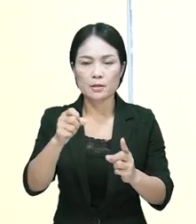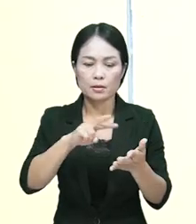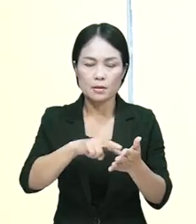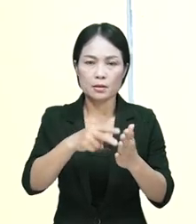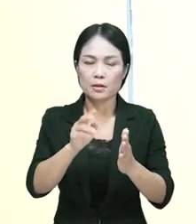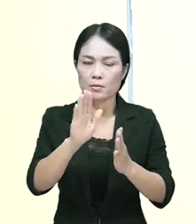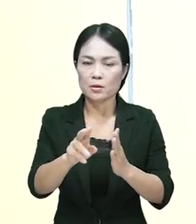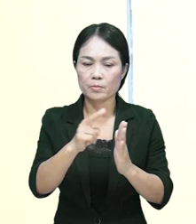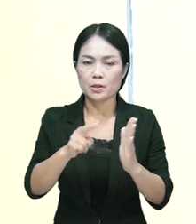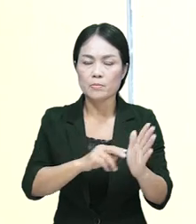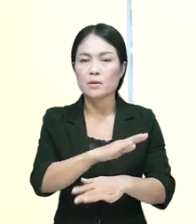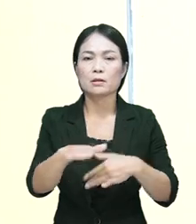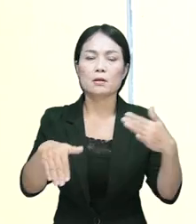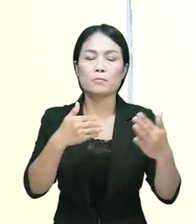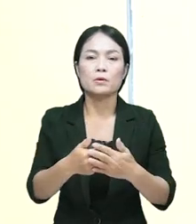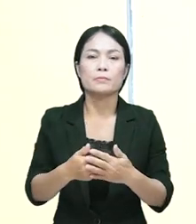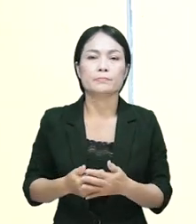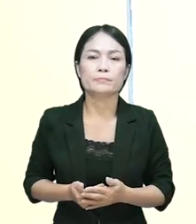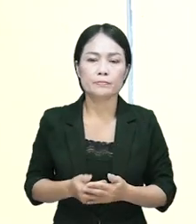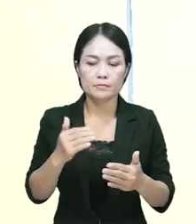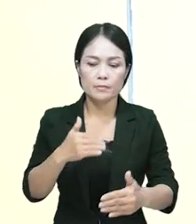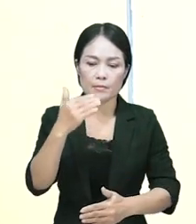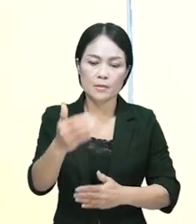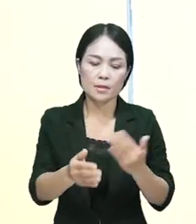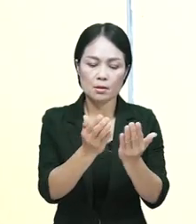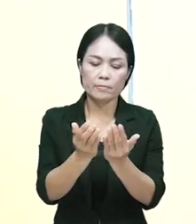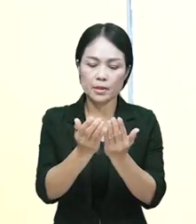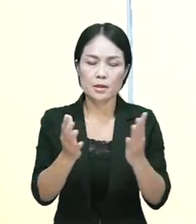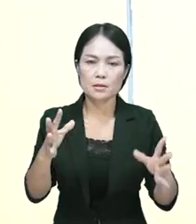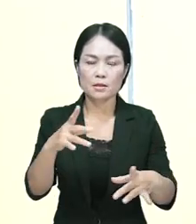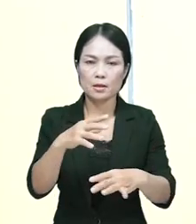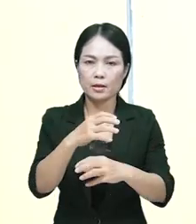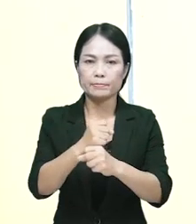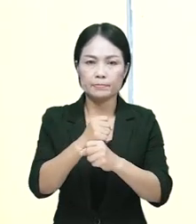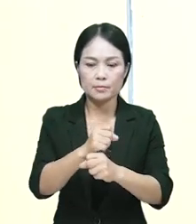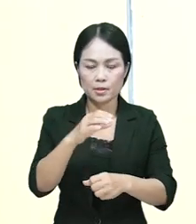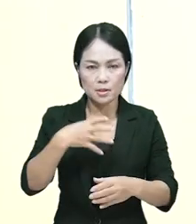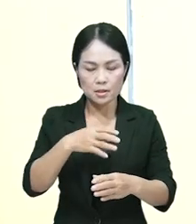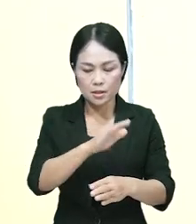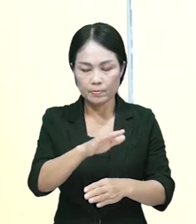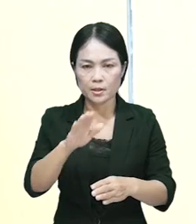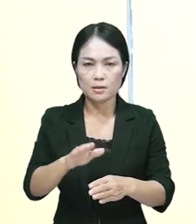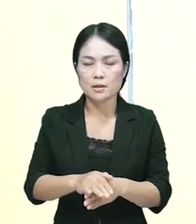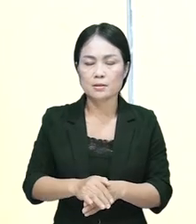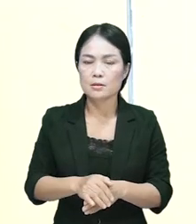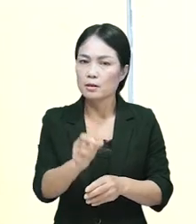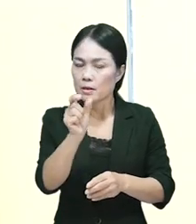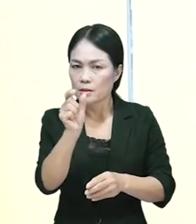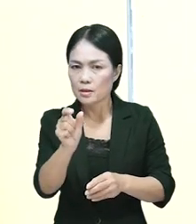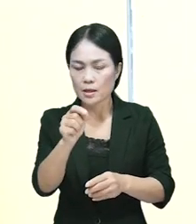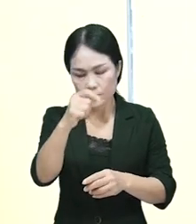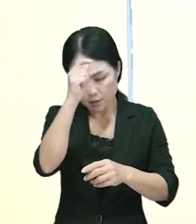យរបស់អត្ថបទទាំងមូលចាបន្ទាប់ពីអានចប់មិនតែប៉ុណ្ណោះទេគឺចង់ឲ្យកូនទាំងអស់គ្នានឹងអាចធ្វើការសង្ខេបរឿង